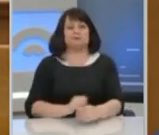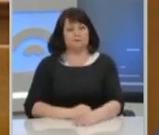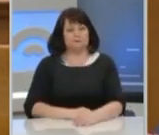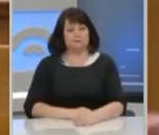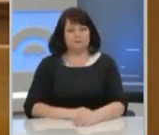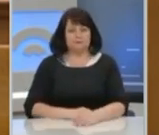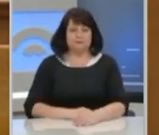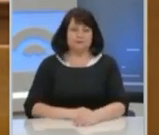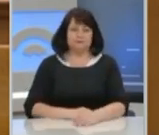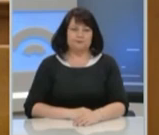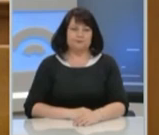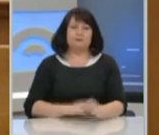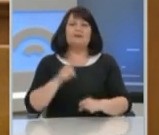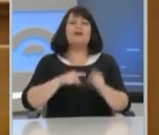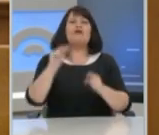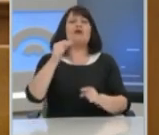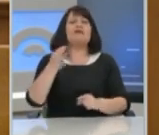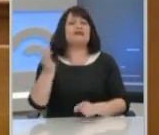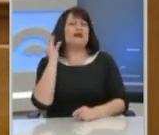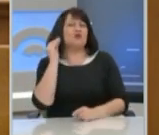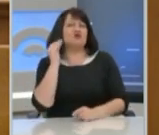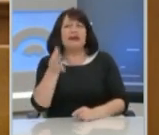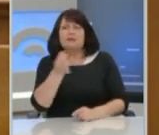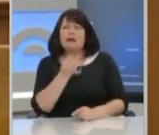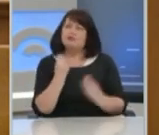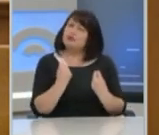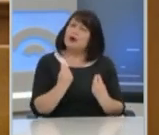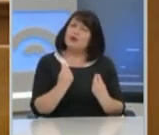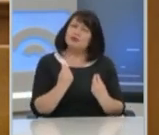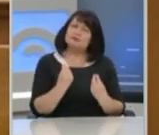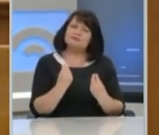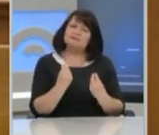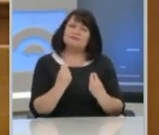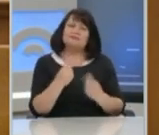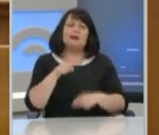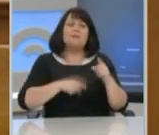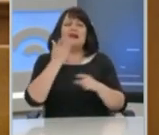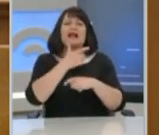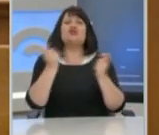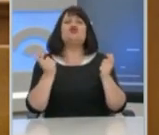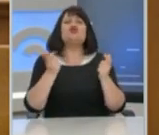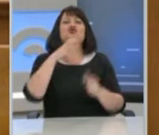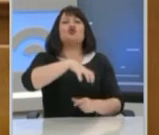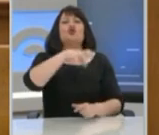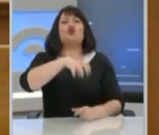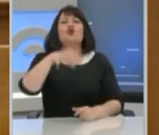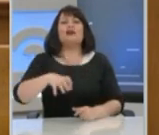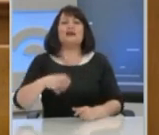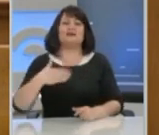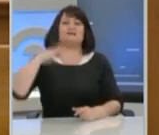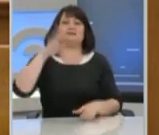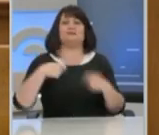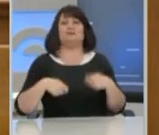Κάποιος βουλευτής, άκουσα, είπε ένα ωραίο, ότι σε κάποια σχολεία των βορείων